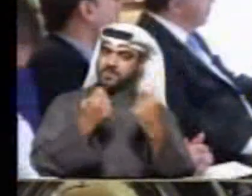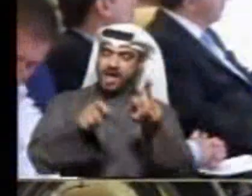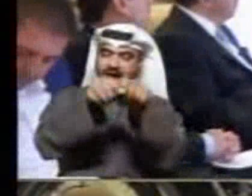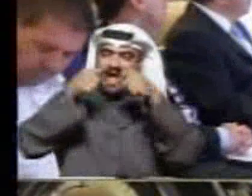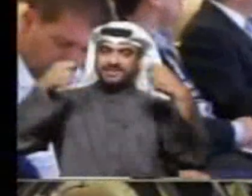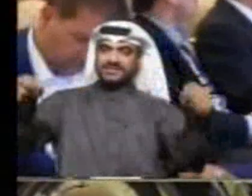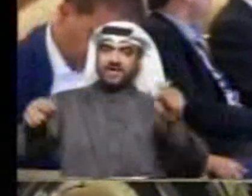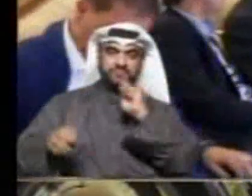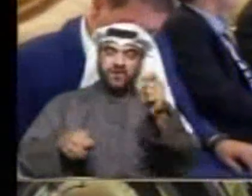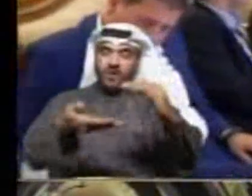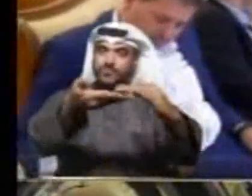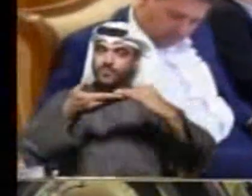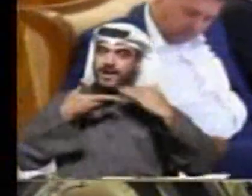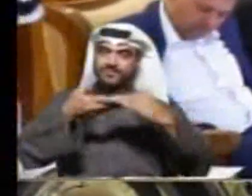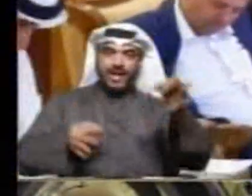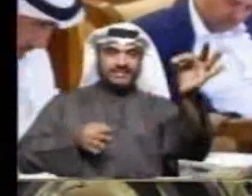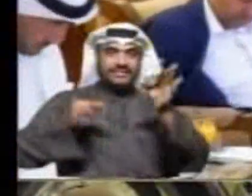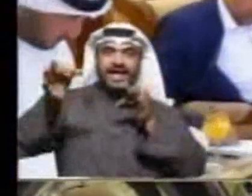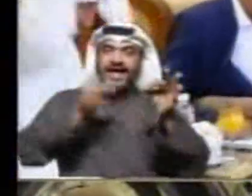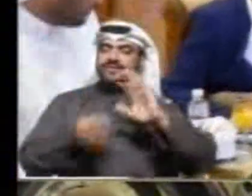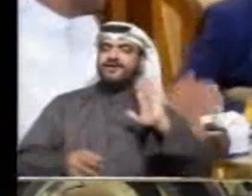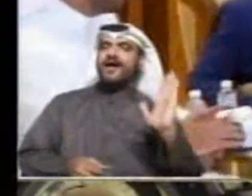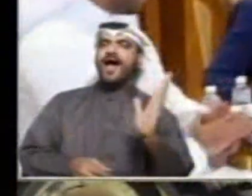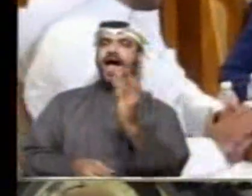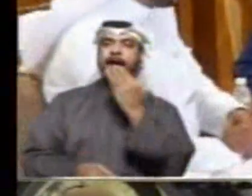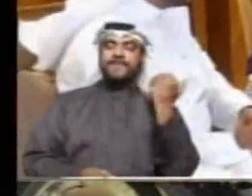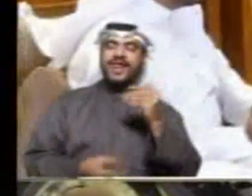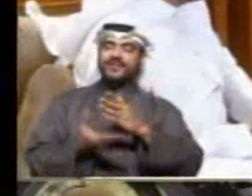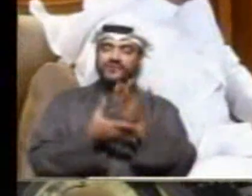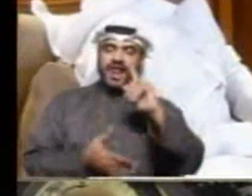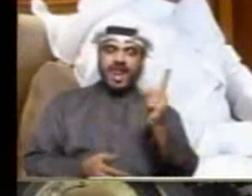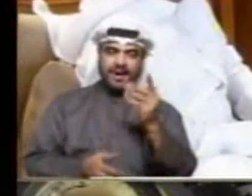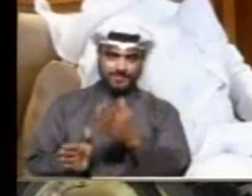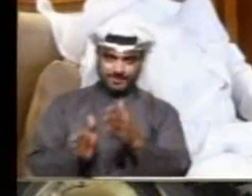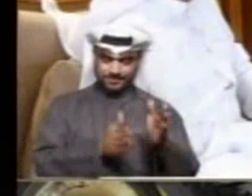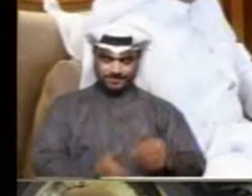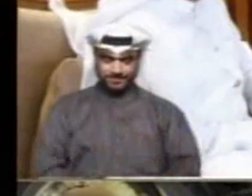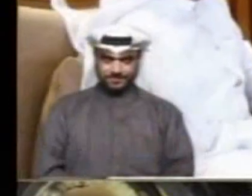في دعم سياسة دولة الكويت تجاه مجمل القضايا وعلى كافة المستويات.